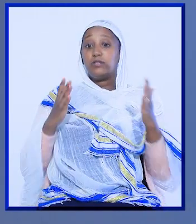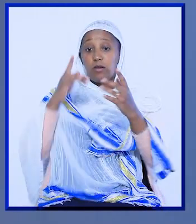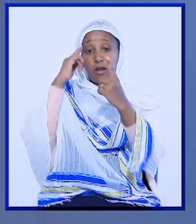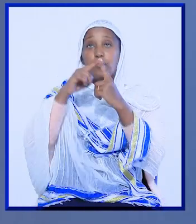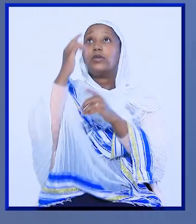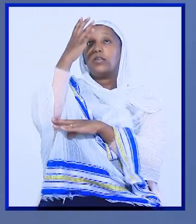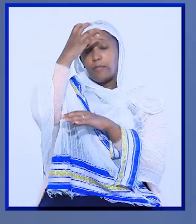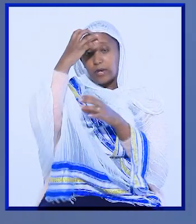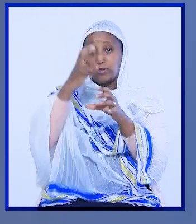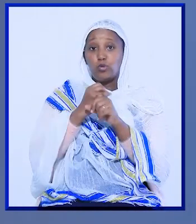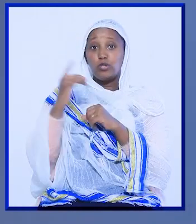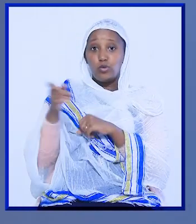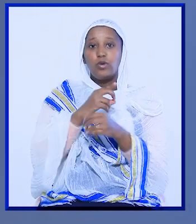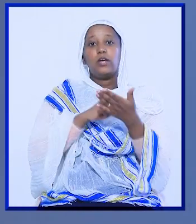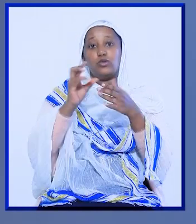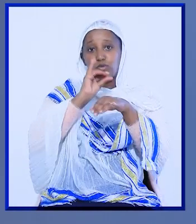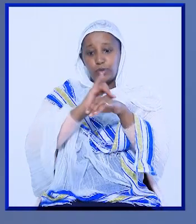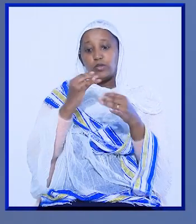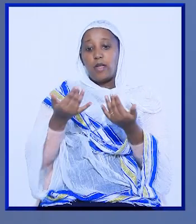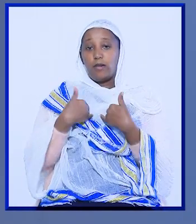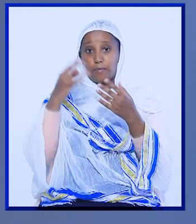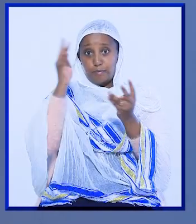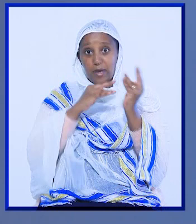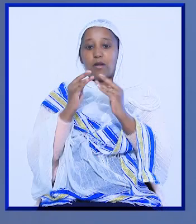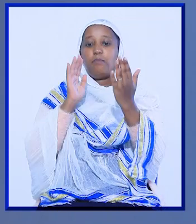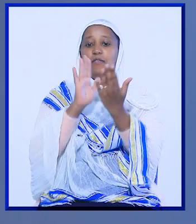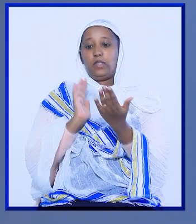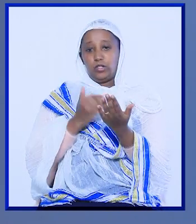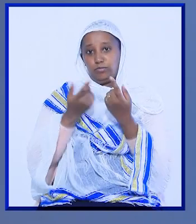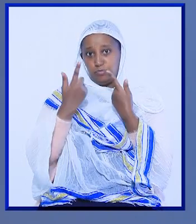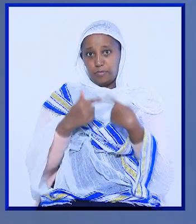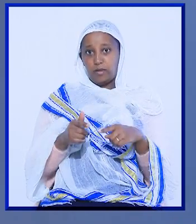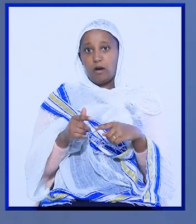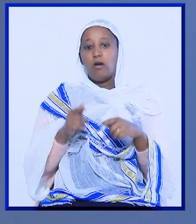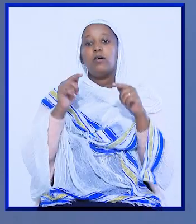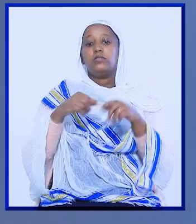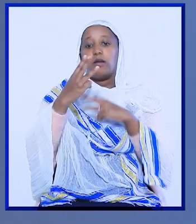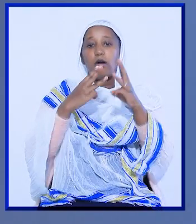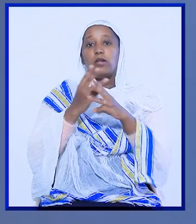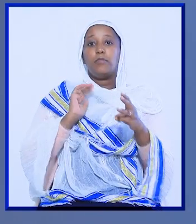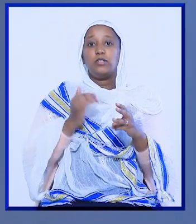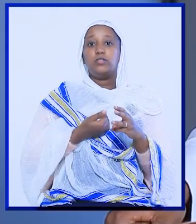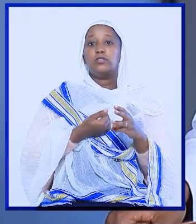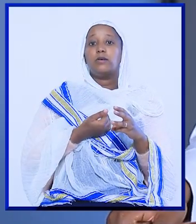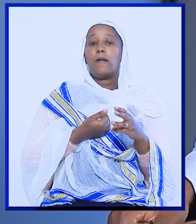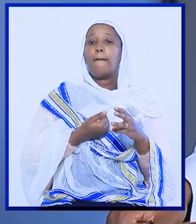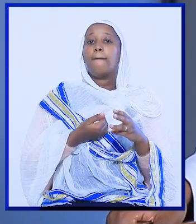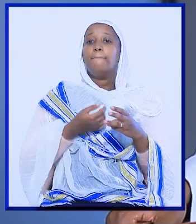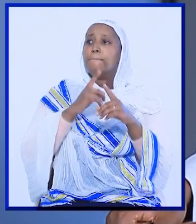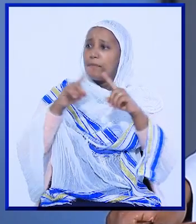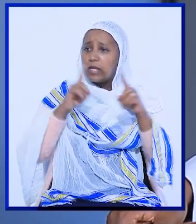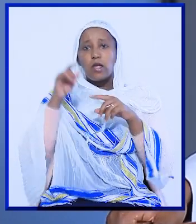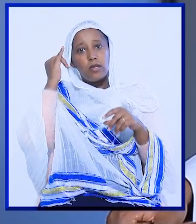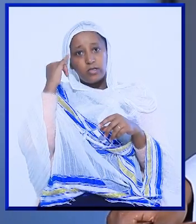አይደለም። የክርስትና ግቡ የእግዚአብሔር መንግሥት መውረስ ስለሆነ ልክ እንደ ቅዱስ ጴጥሮስ እንዲህ ያለ መከራ በፊታችን ቢደቀንብን ዛሬ